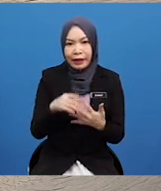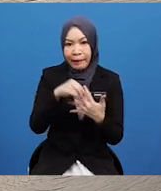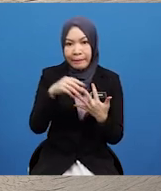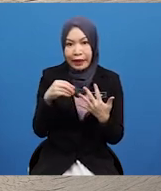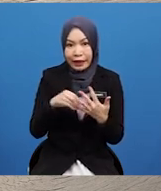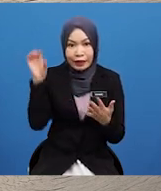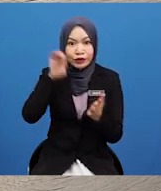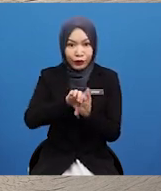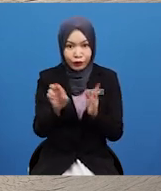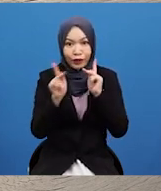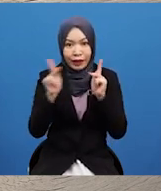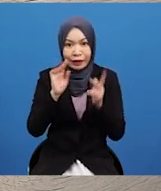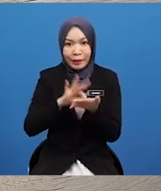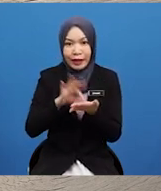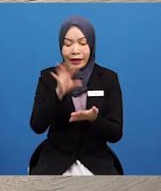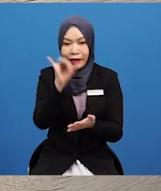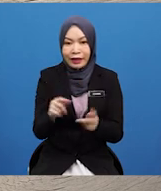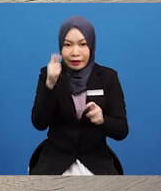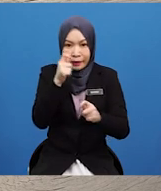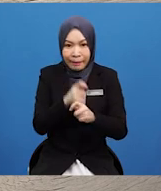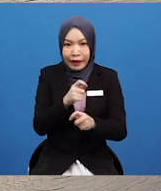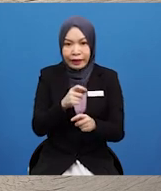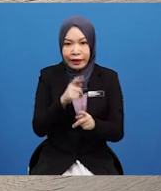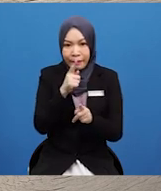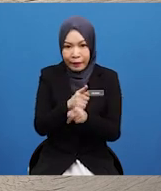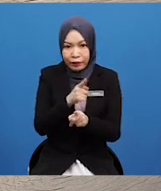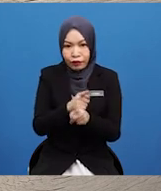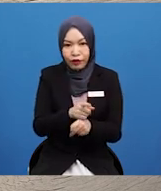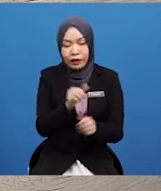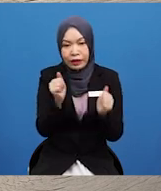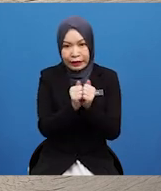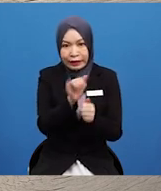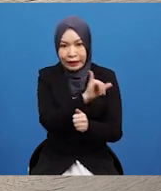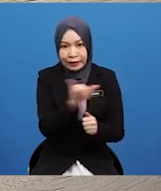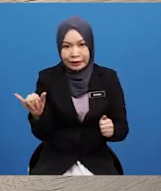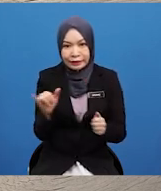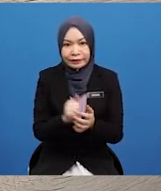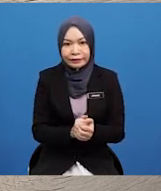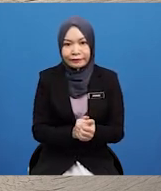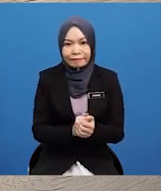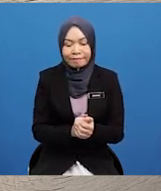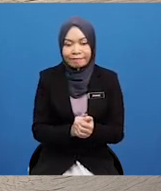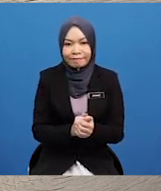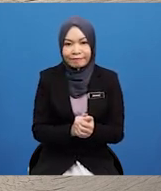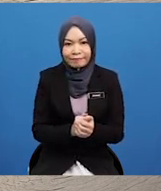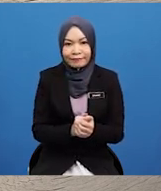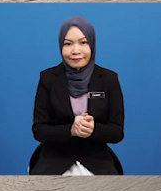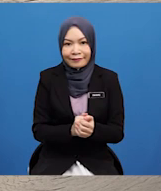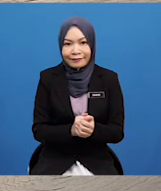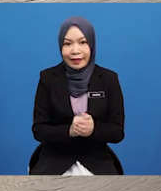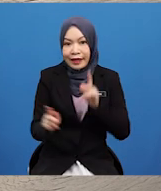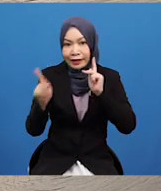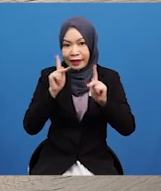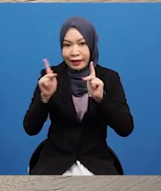dengannya. Cuba kenal pasti jenis-jenis kata bilangan yang diberi, iaitu